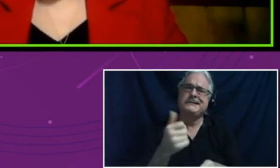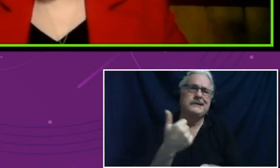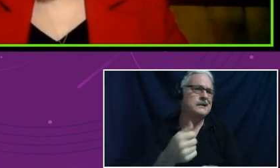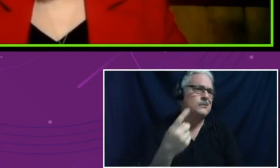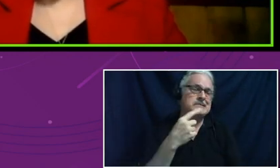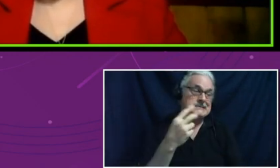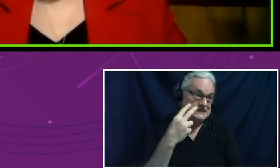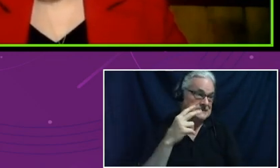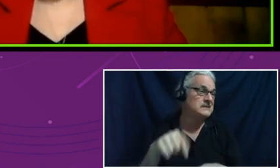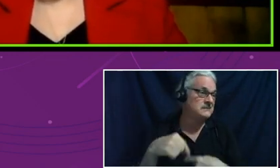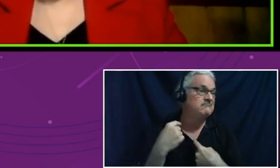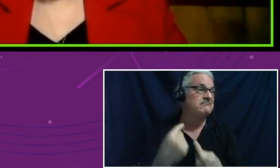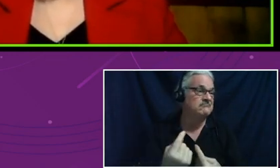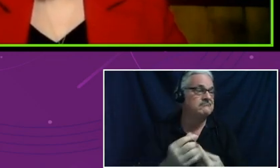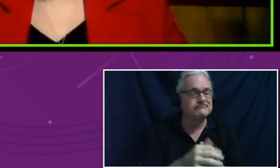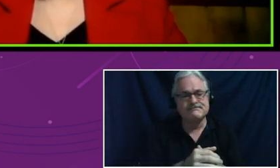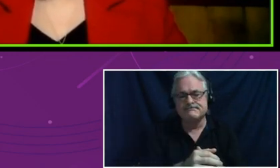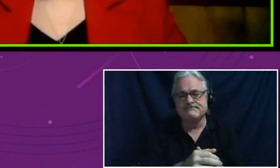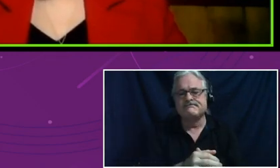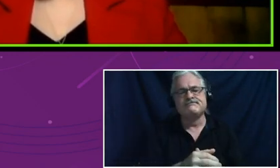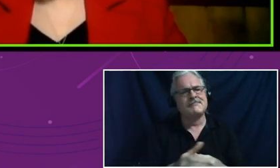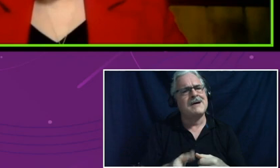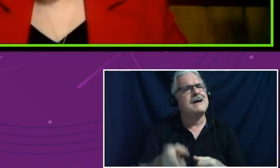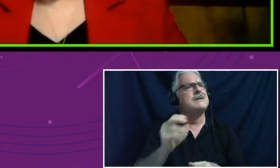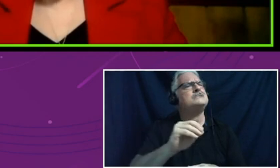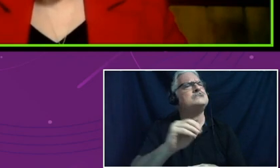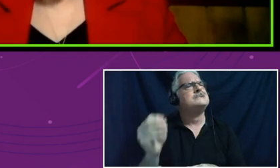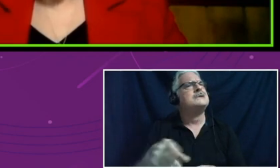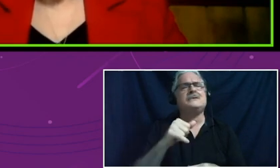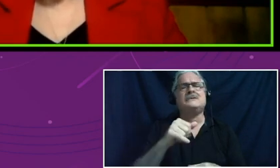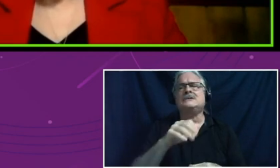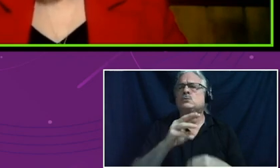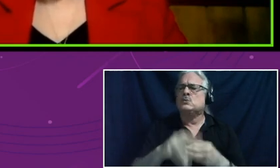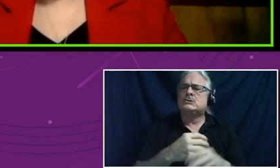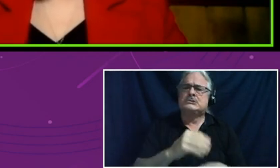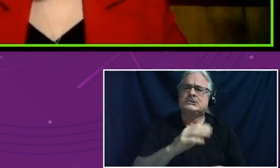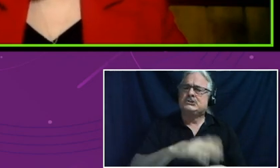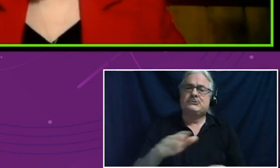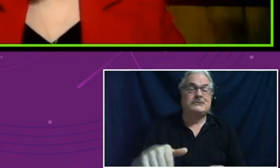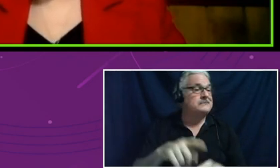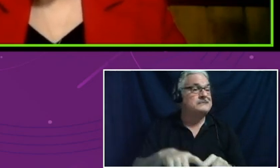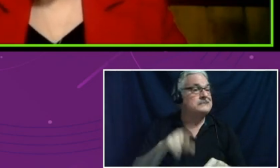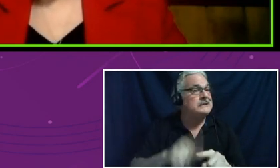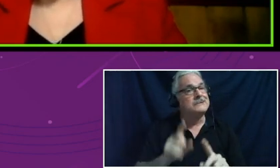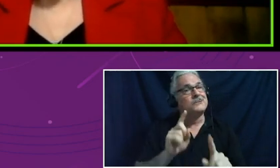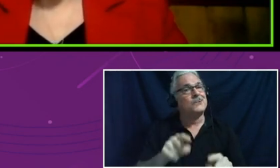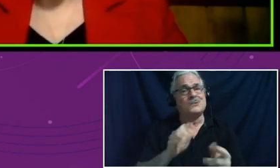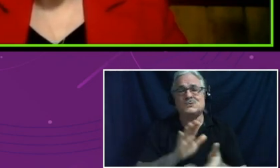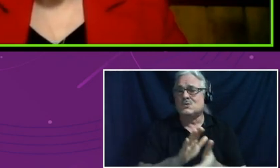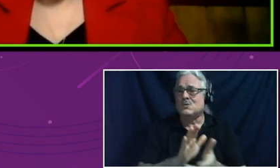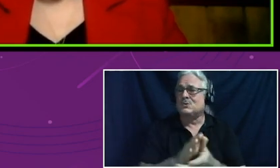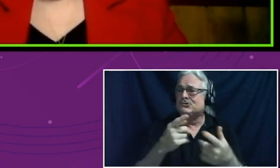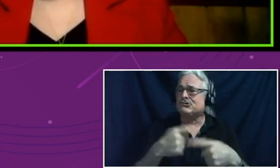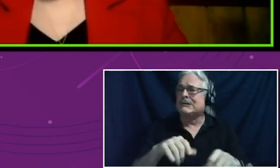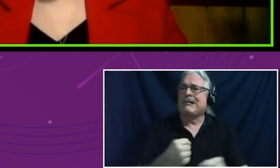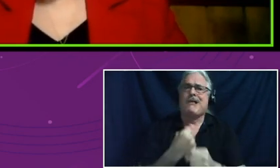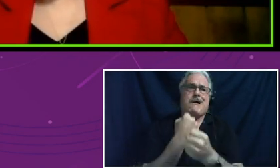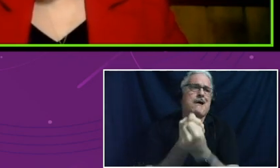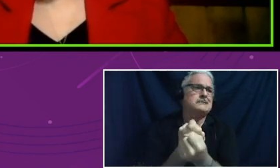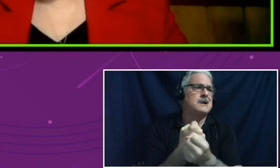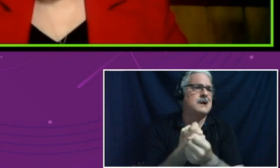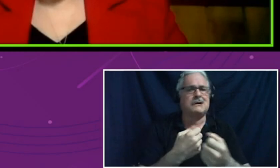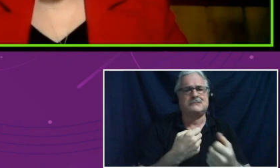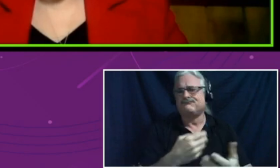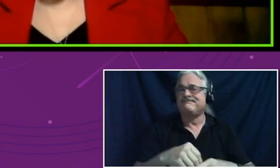a provoqué le plus grand défi lancé au secteur de l'éducation que nous ayons jamais connu. Une proportion élevée des enfants du monde n'ont pas pu